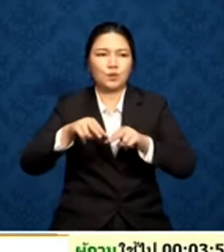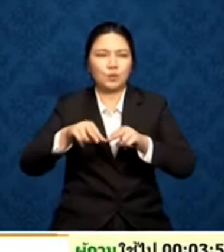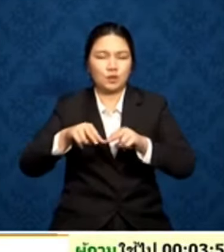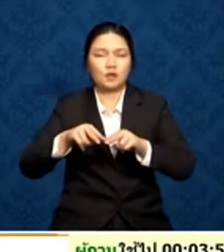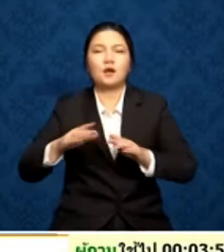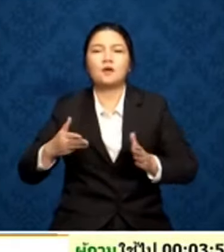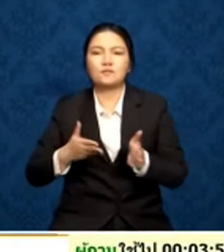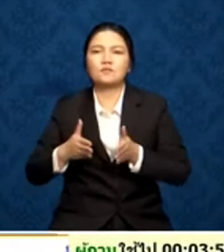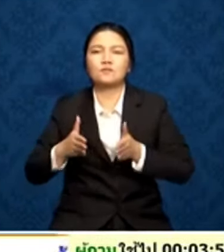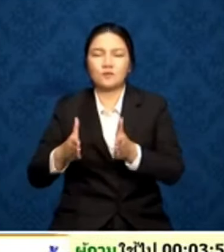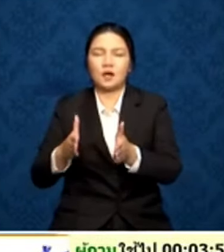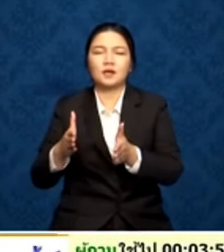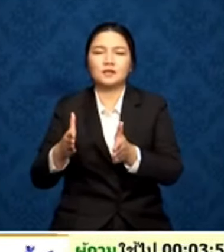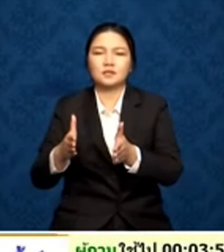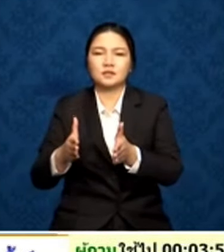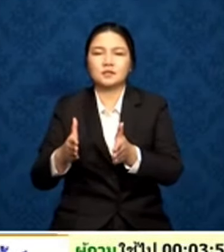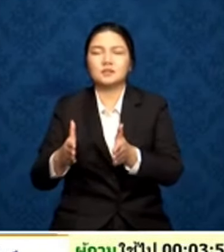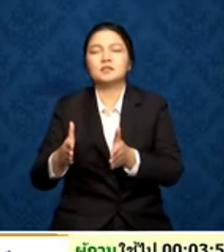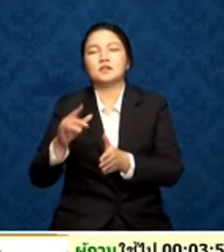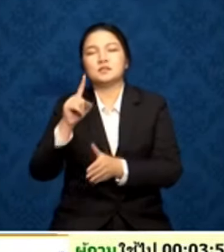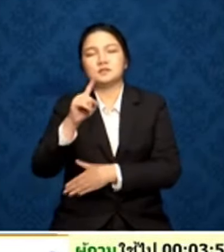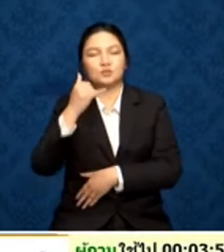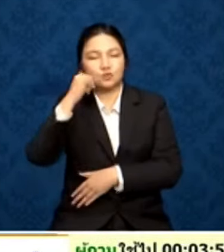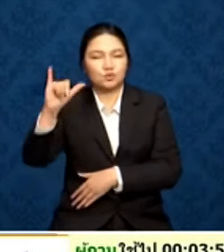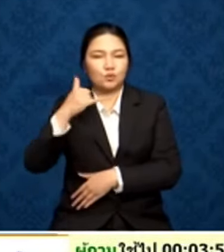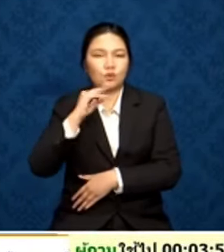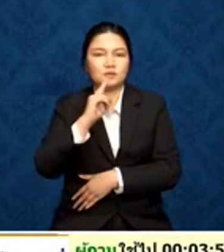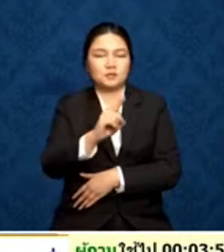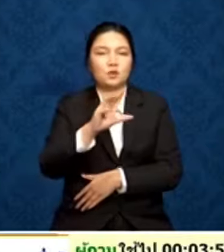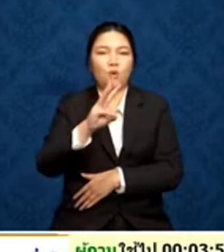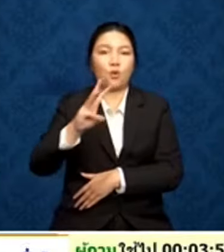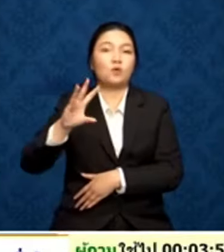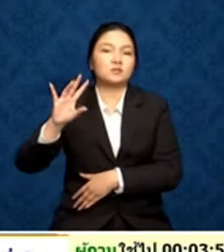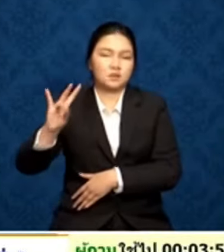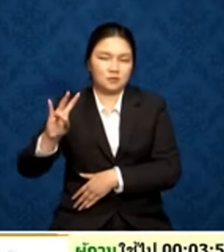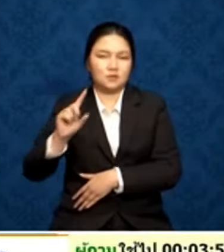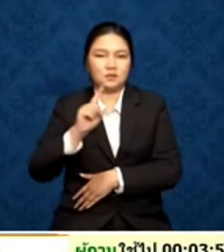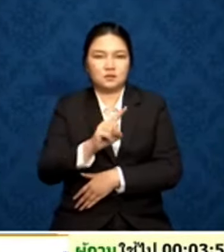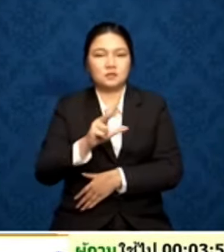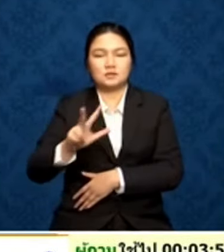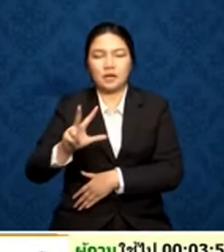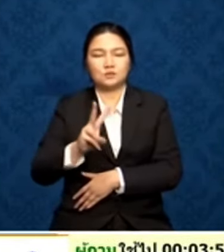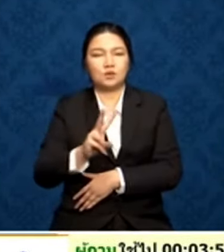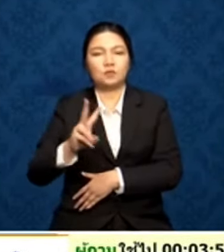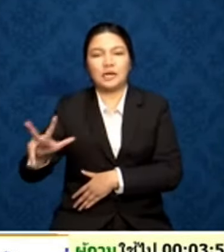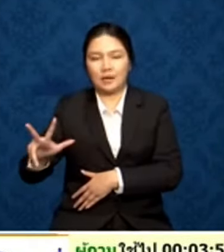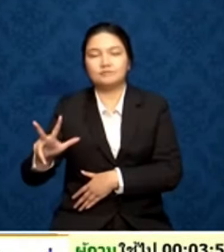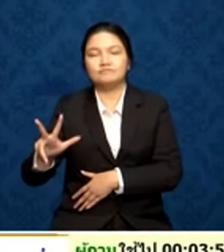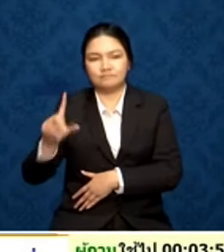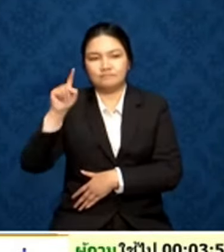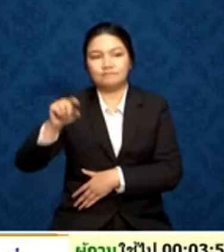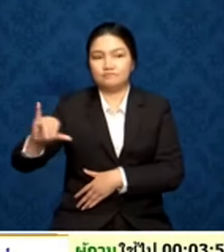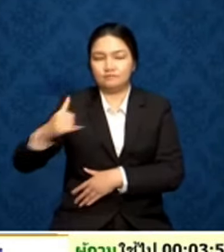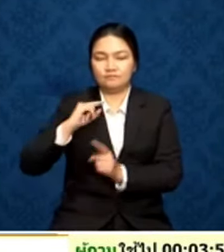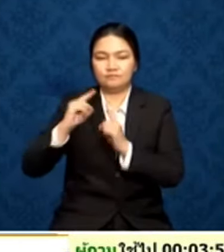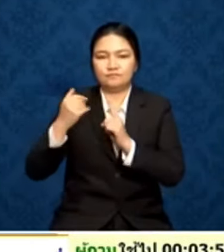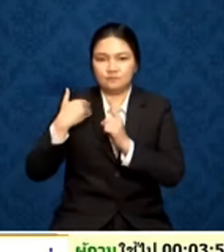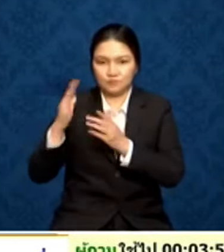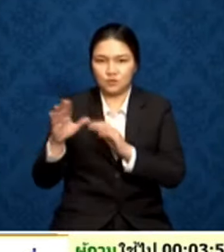ายด่วน1323สายด่วน1667ผักดันยาฉีดชนิดออกฤ